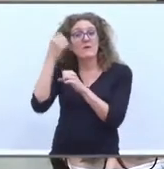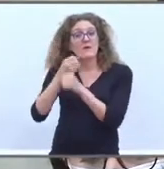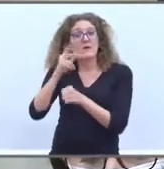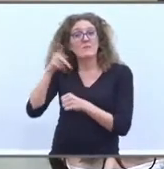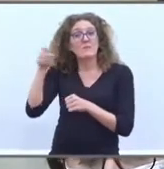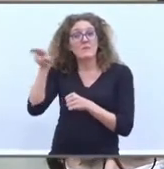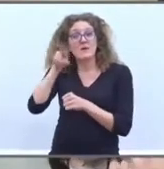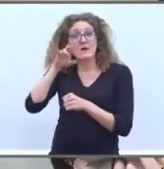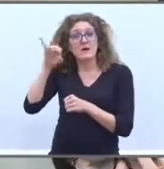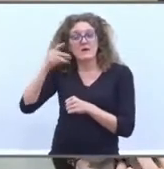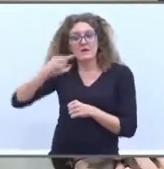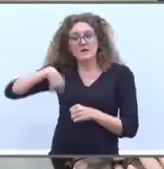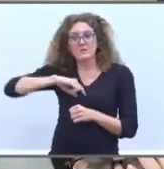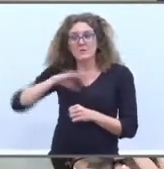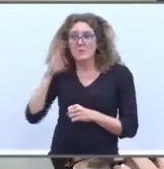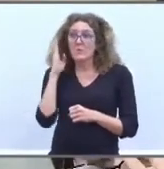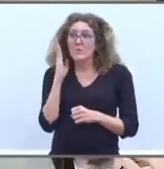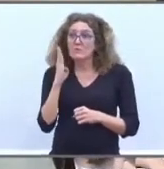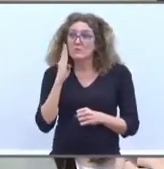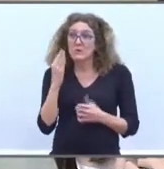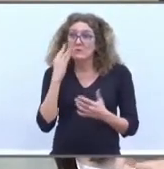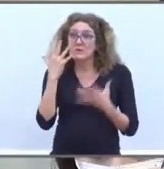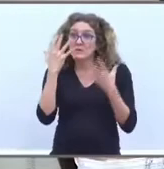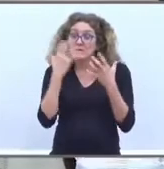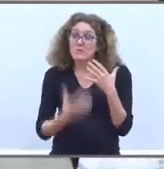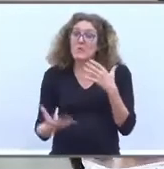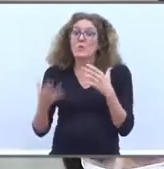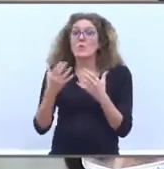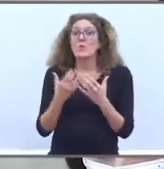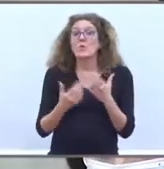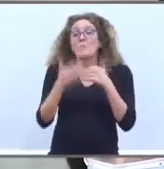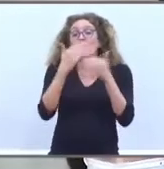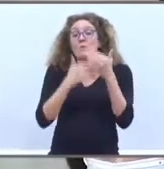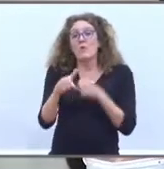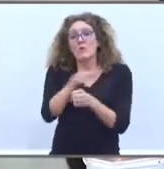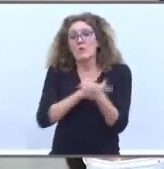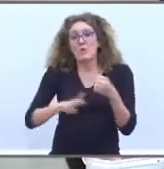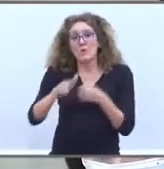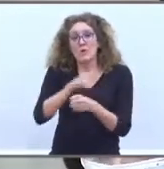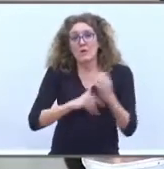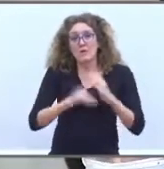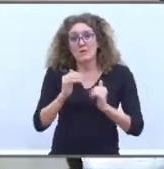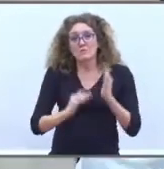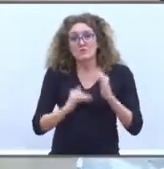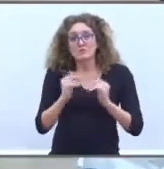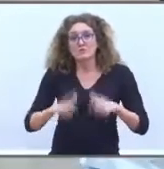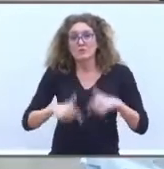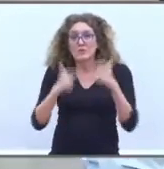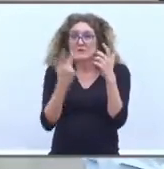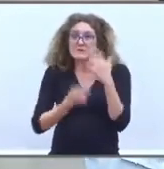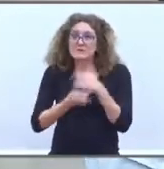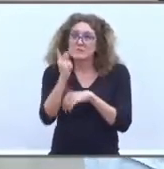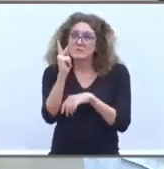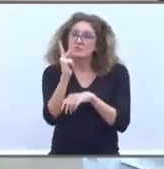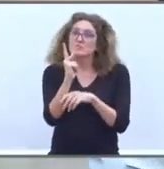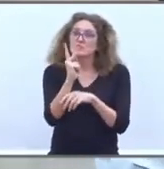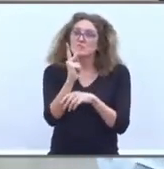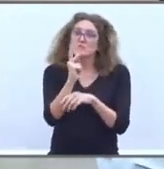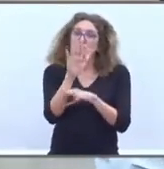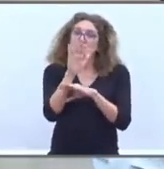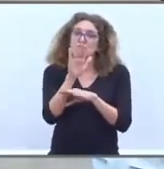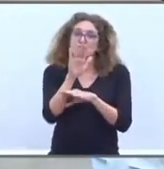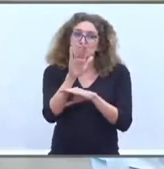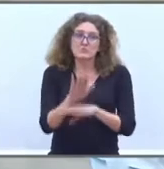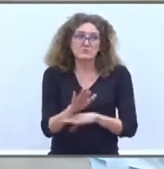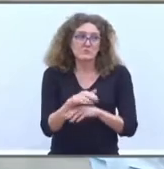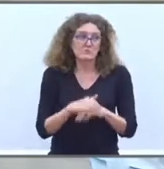besoin pour construire notre nouveau plan local d'urbanisme à l'échelle régionale plus protecteur. Et je voudrais ici regretter